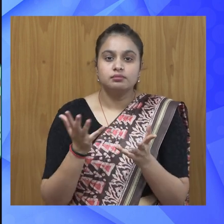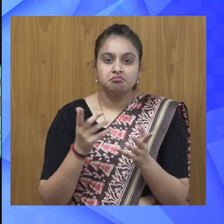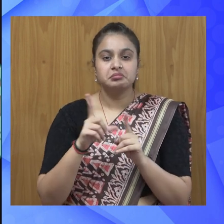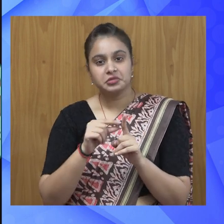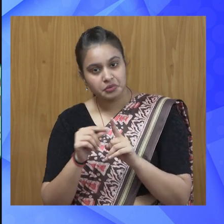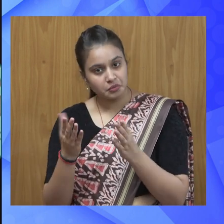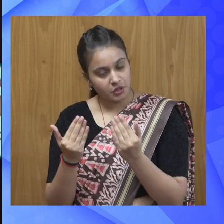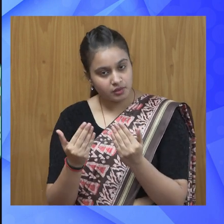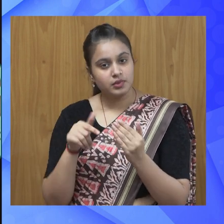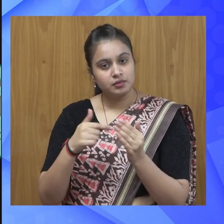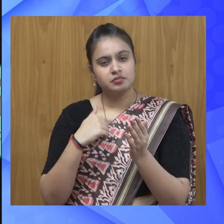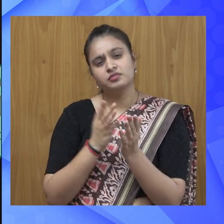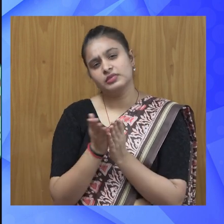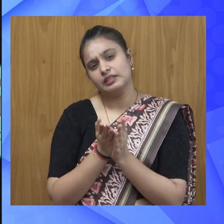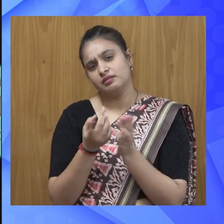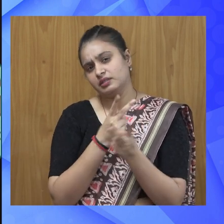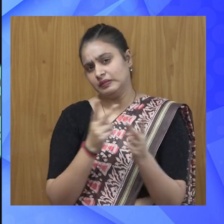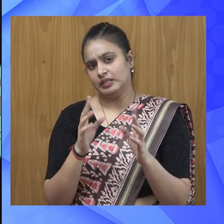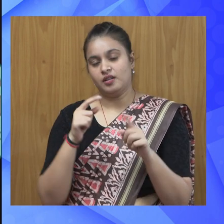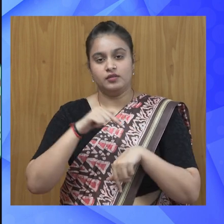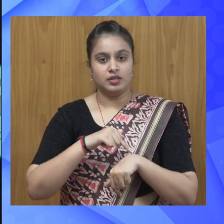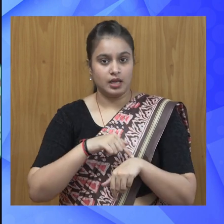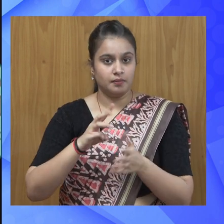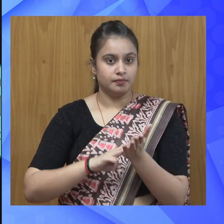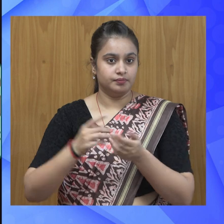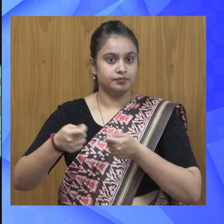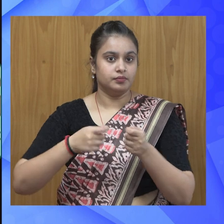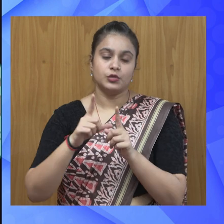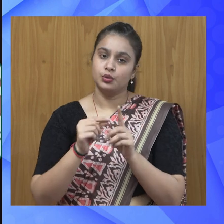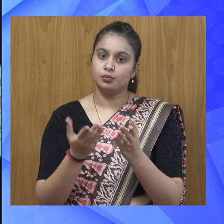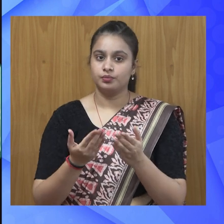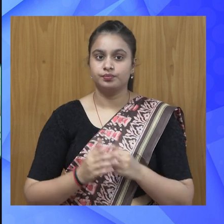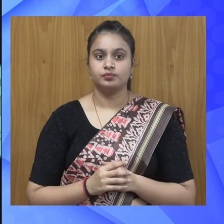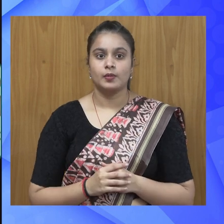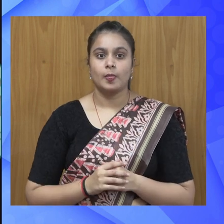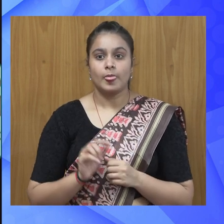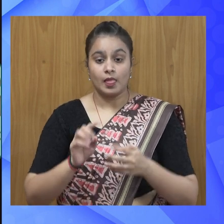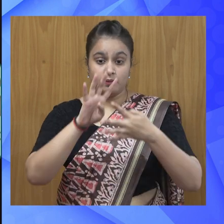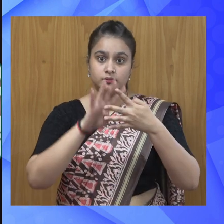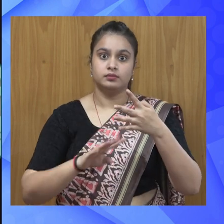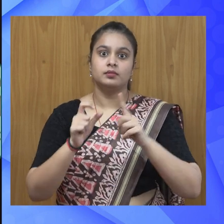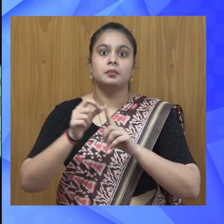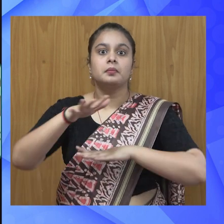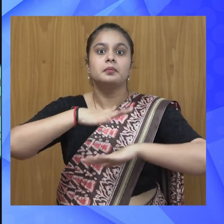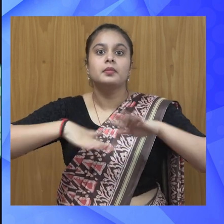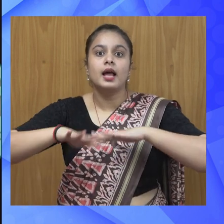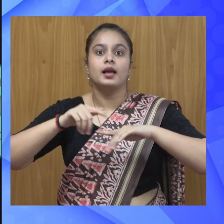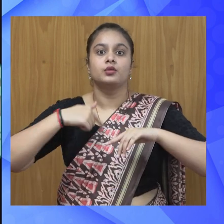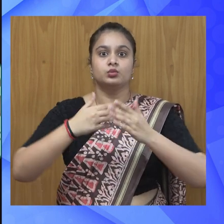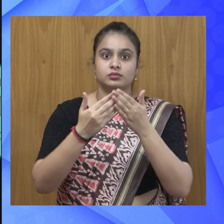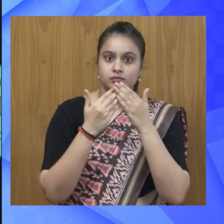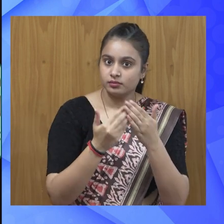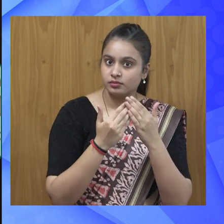सकें, तो बहुत सारे तरीके हैं जिसमें अपने टाइम मैनेजमेंट आप कर सकते हैं, अपने प्रॉपरली प्लान करें अपने स्टडीज